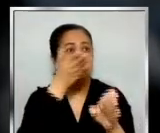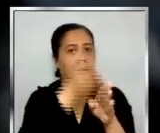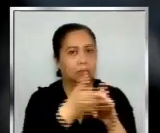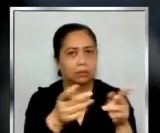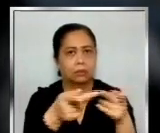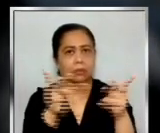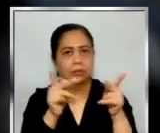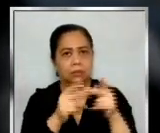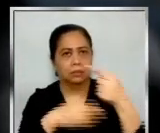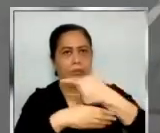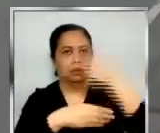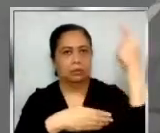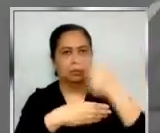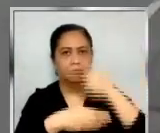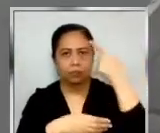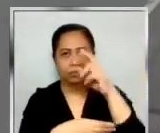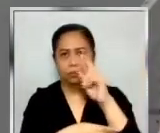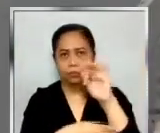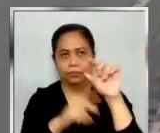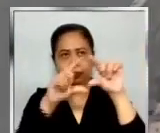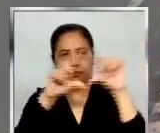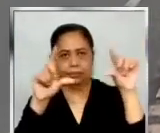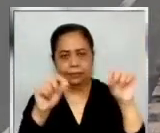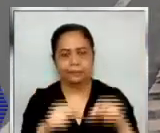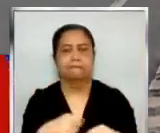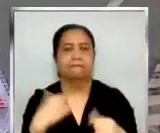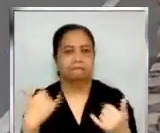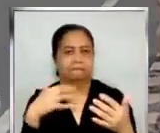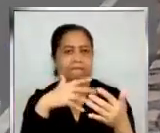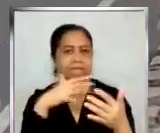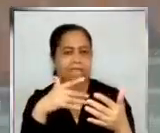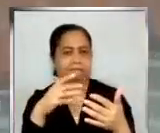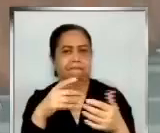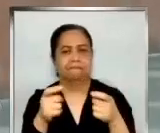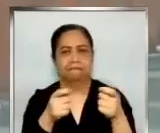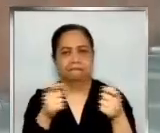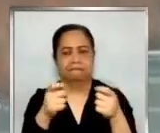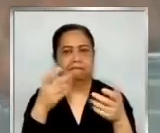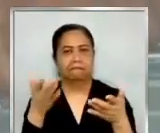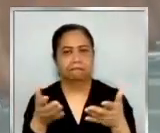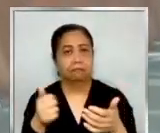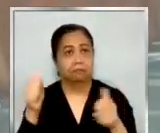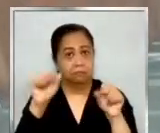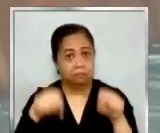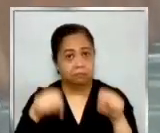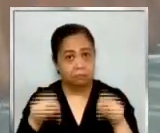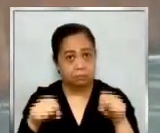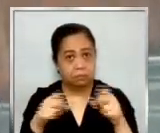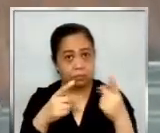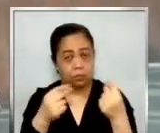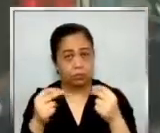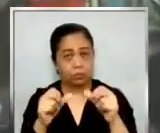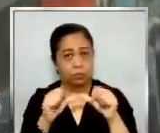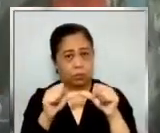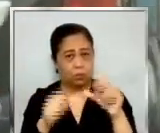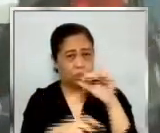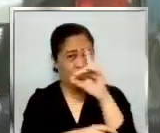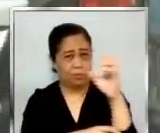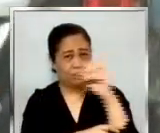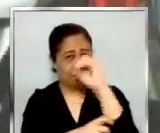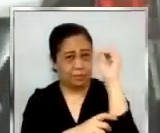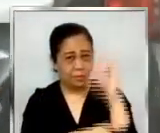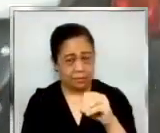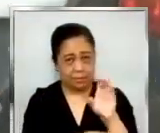have their RFIDs installed. Pinag-aaralan na ng Toll Regulatory Board kung kakayanin na bang gawing totoong 100% cashless